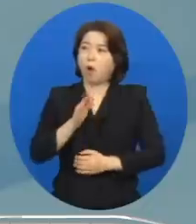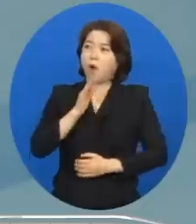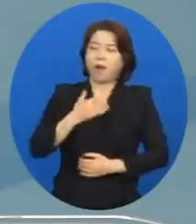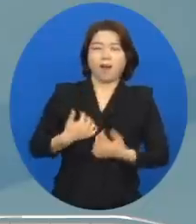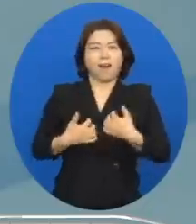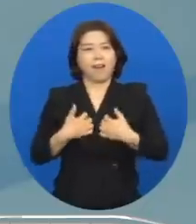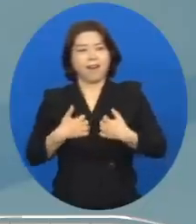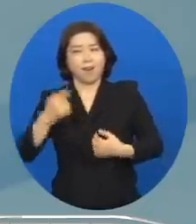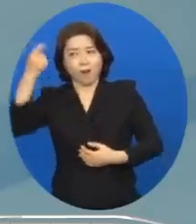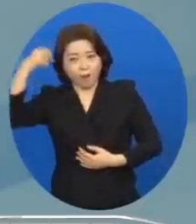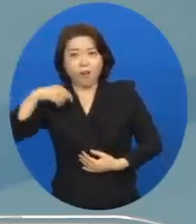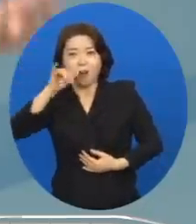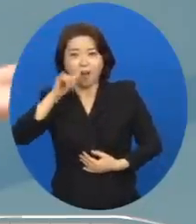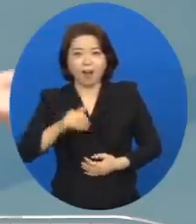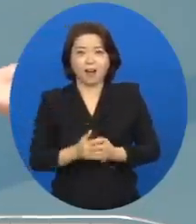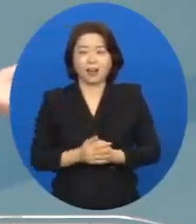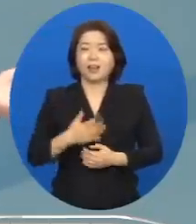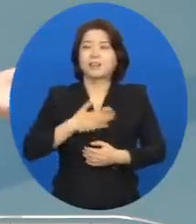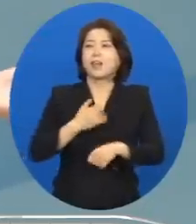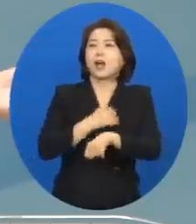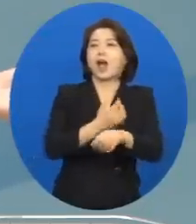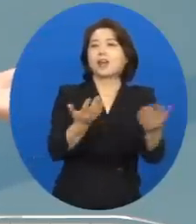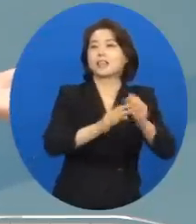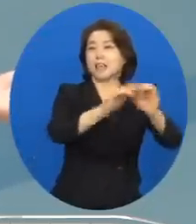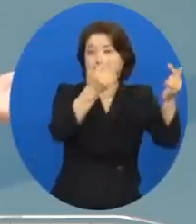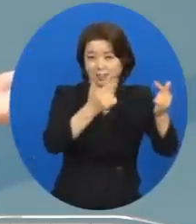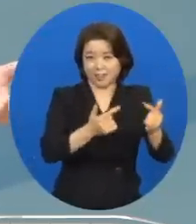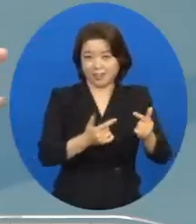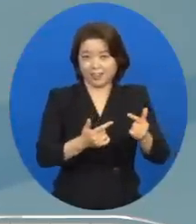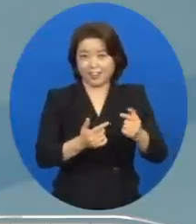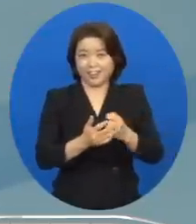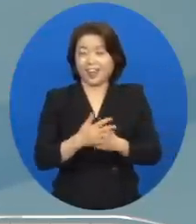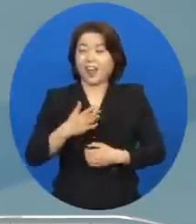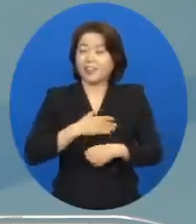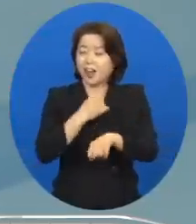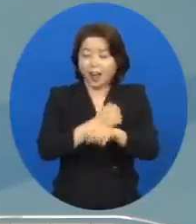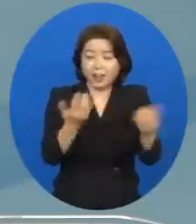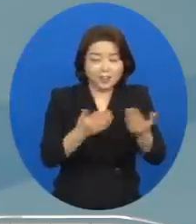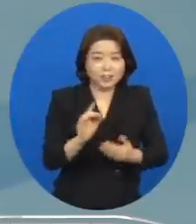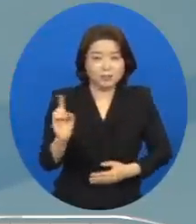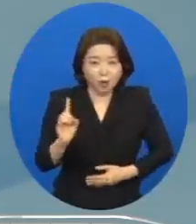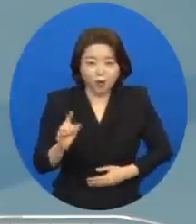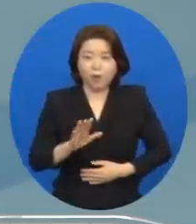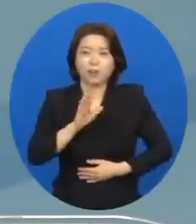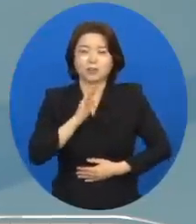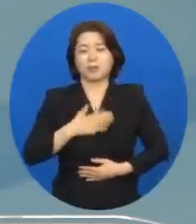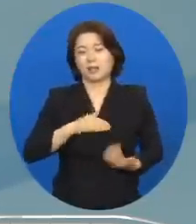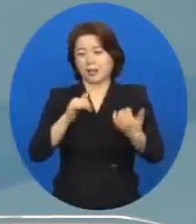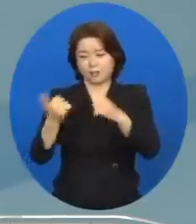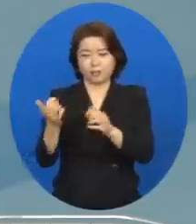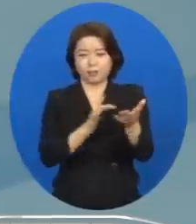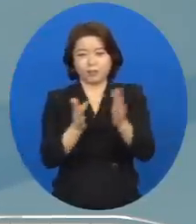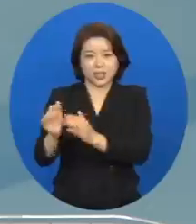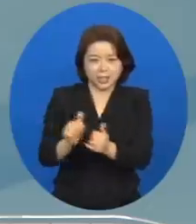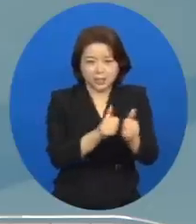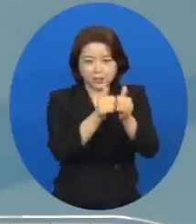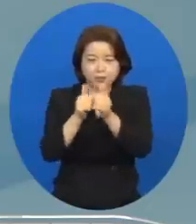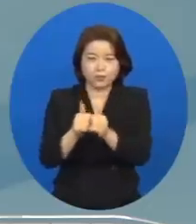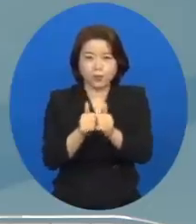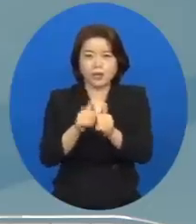되었어요. 제가 하는 일이 아니니까. 제가 할 일은 정말 나는 죽고 예수로 사는